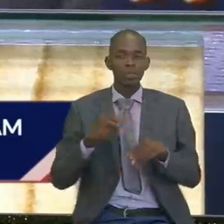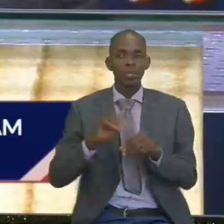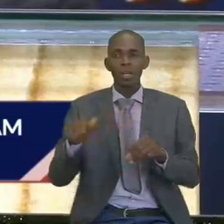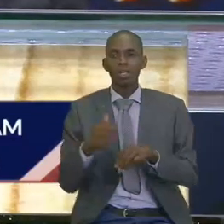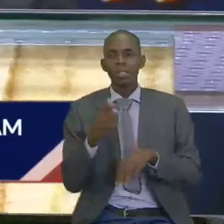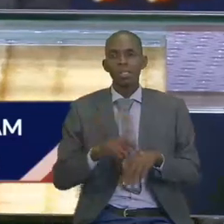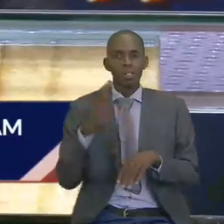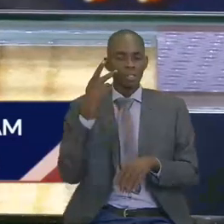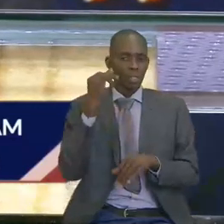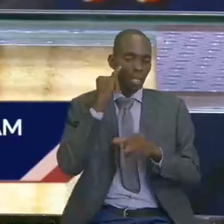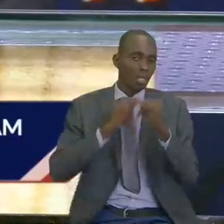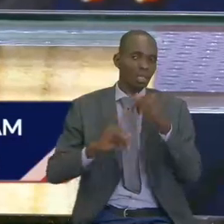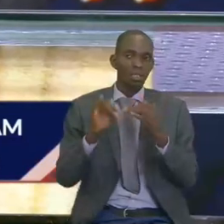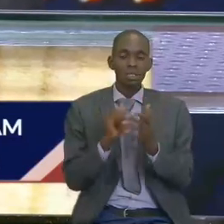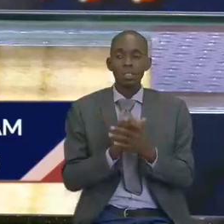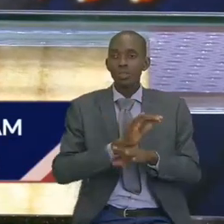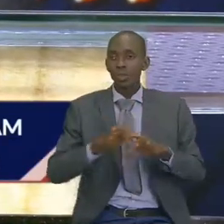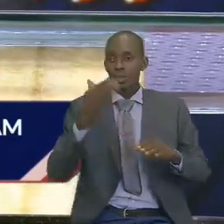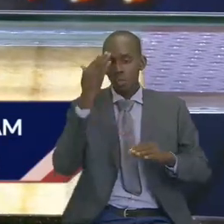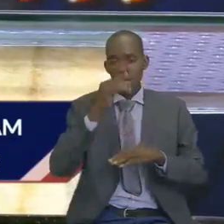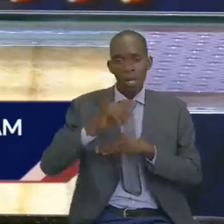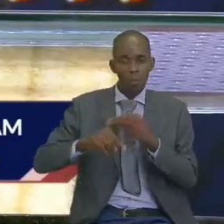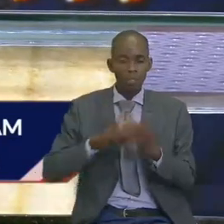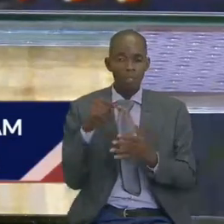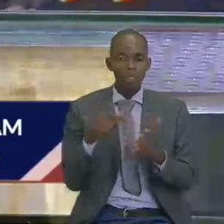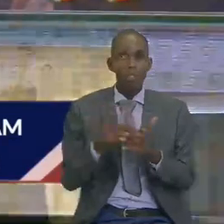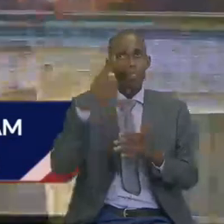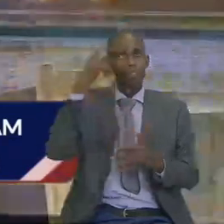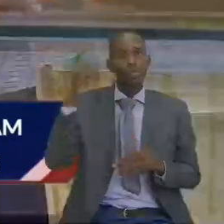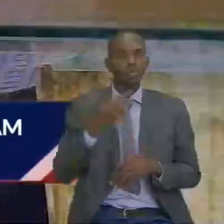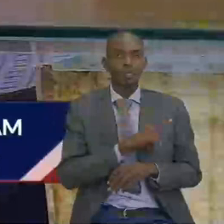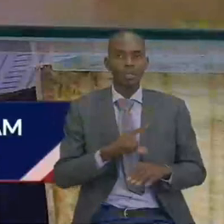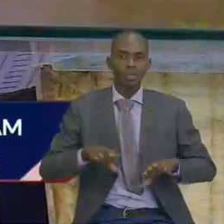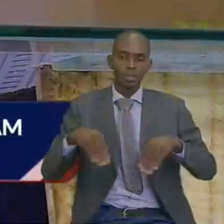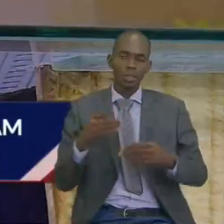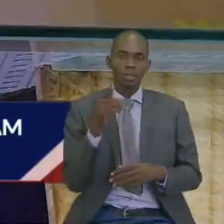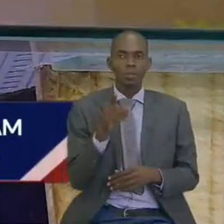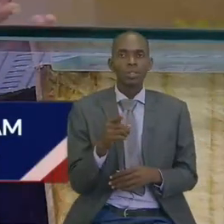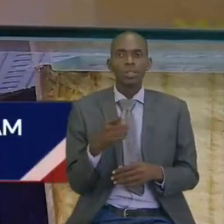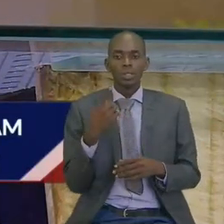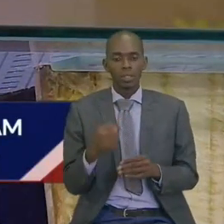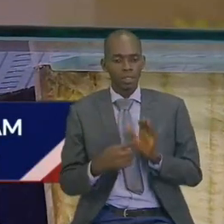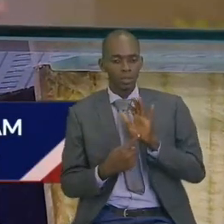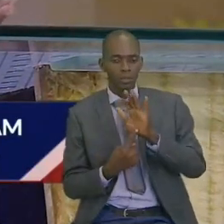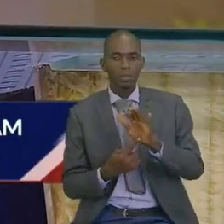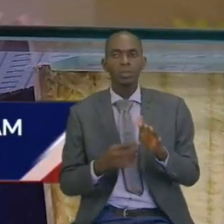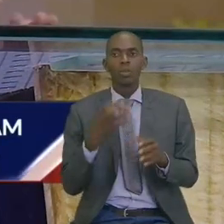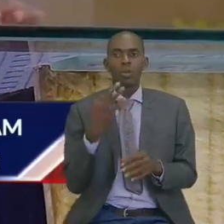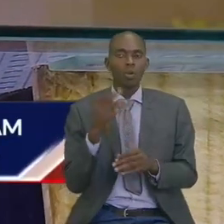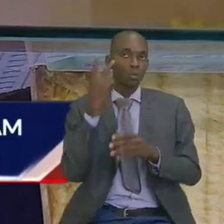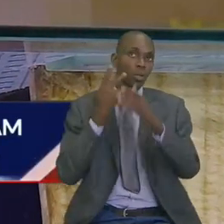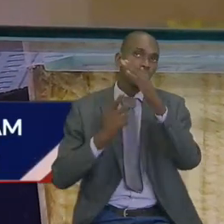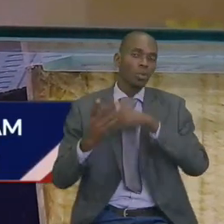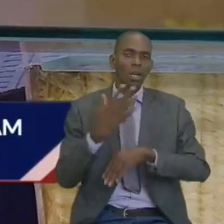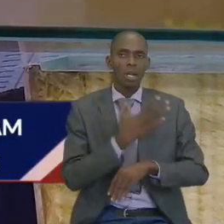à une autre époque, Ésaïe qui ne connaissait rien de ce songe, le Seigneur lui a donné la révélation, la prophète, et dit